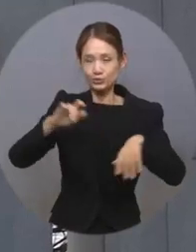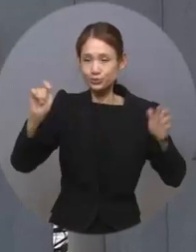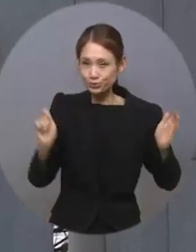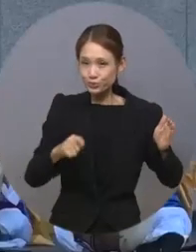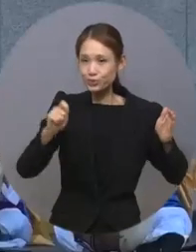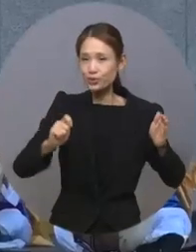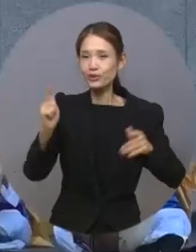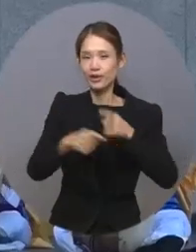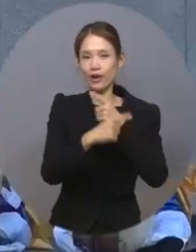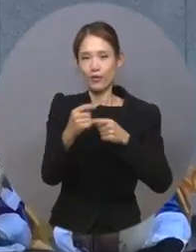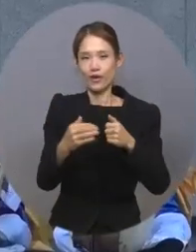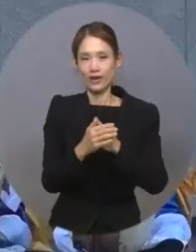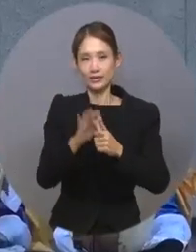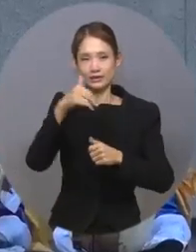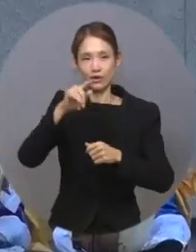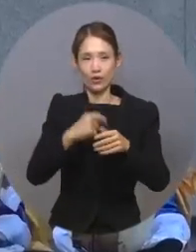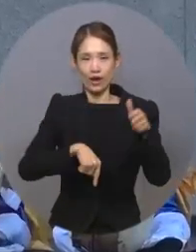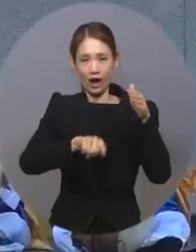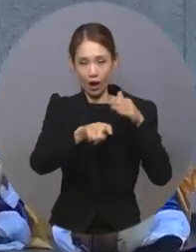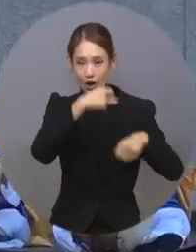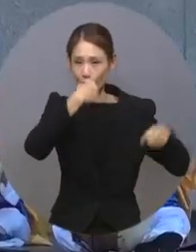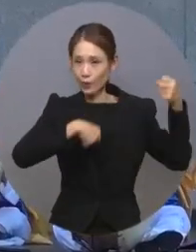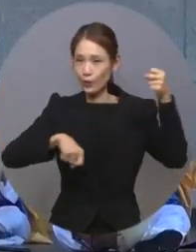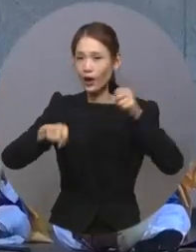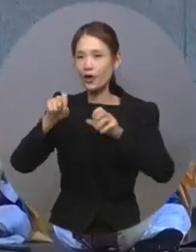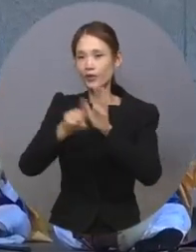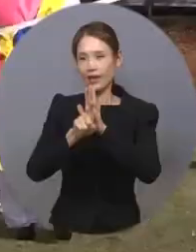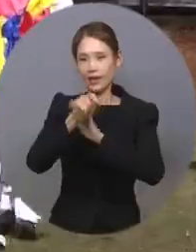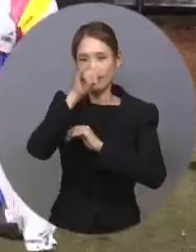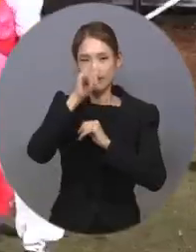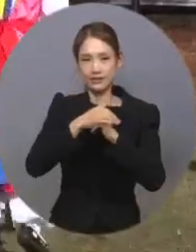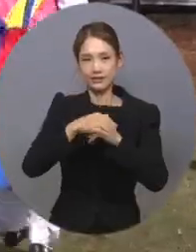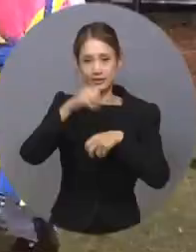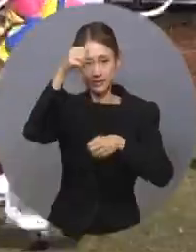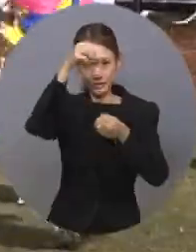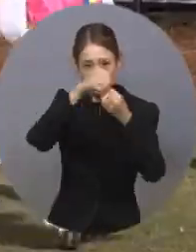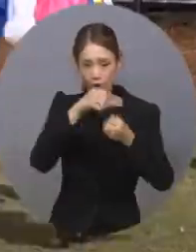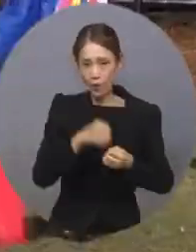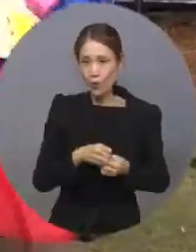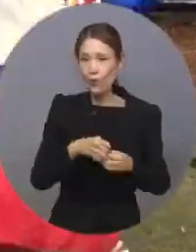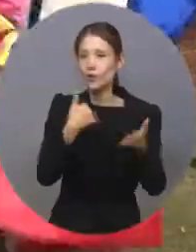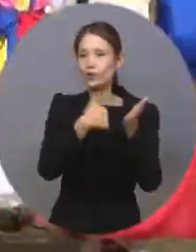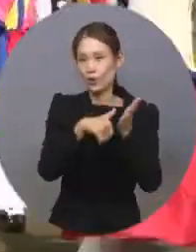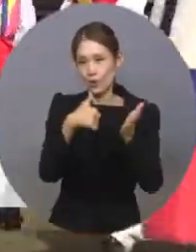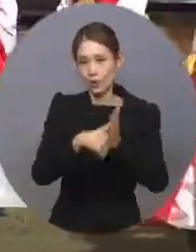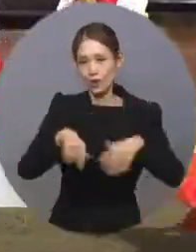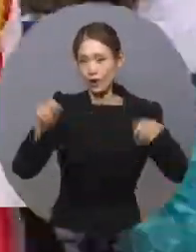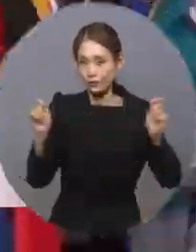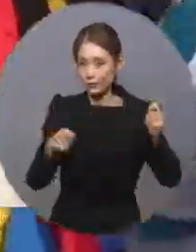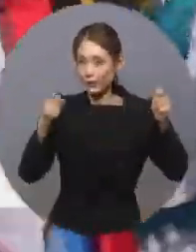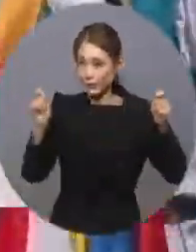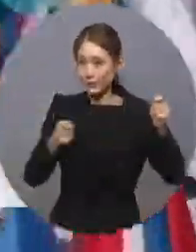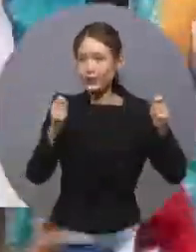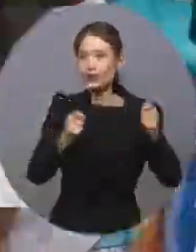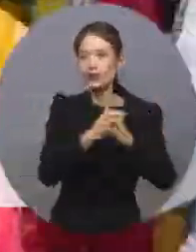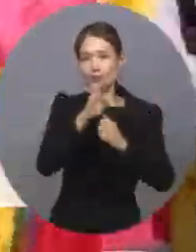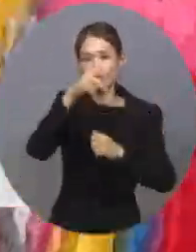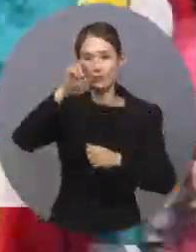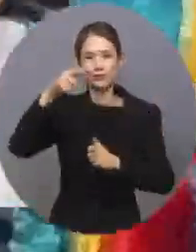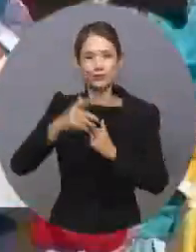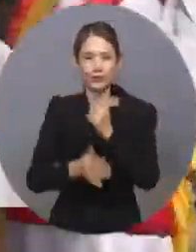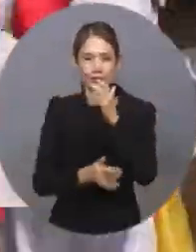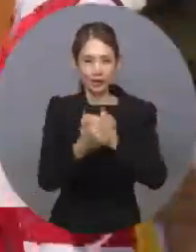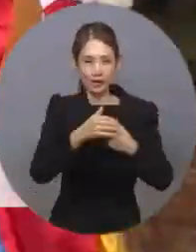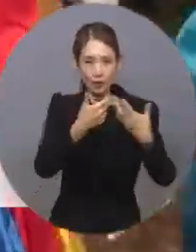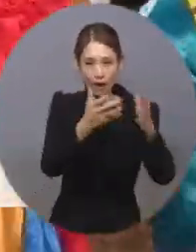야외공연장에서 펼쳐졌습니다 아사나 전통놀이 풍물 대회를 통해 관내 없는 동 주민 자치 풍물 땅 밑